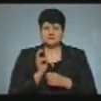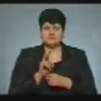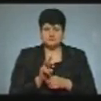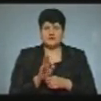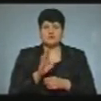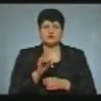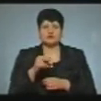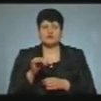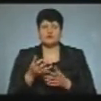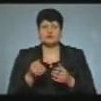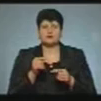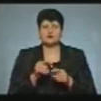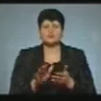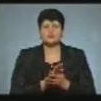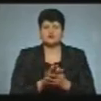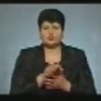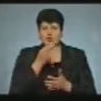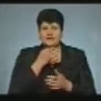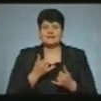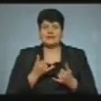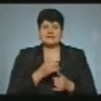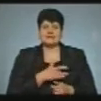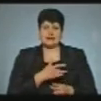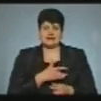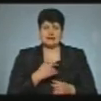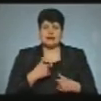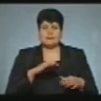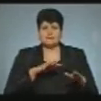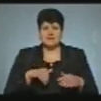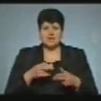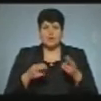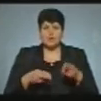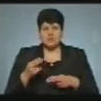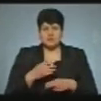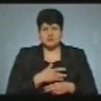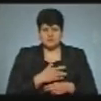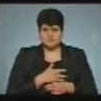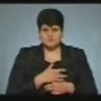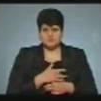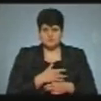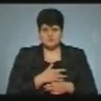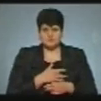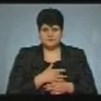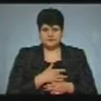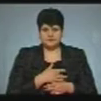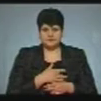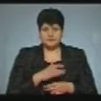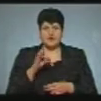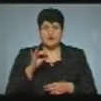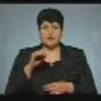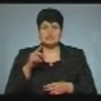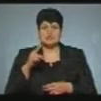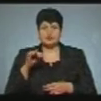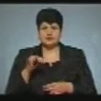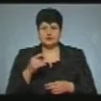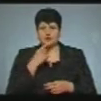Добровоцька отримувала тут безкоштовно ліки для серця. Я після операції на серці. І то, ну так, розріжувач крові, без